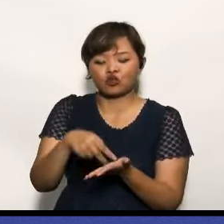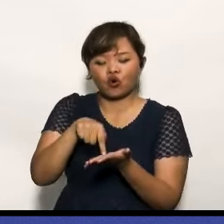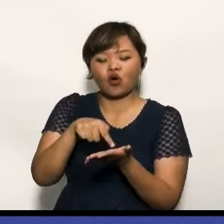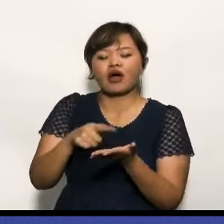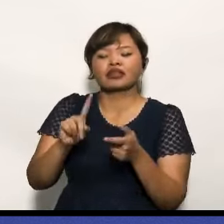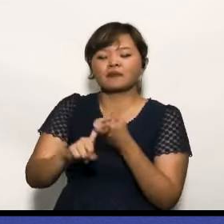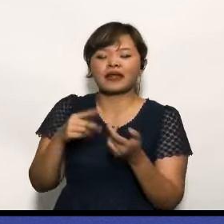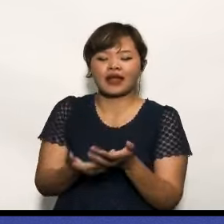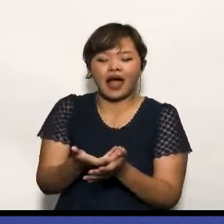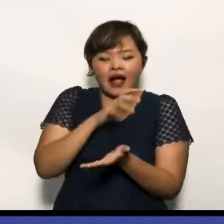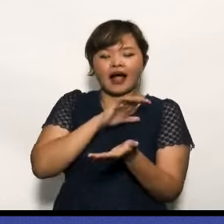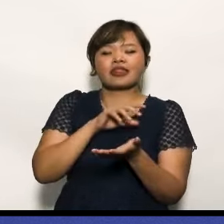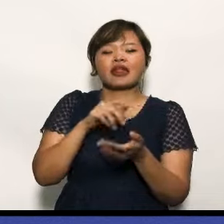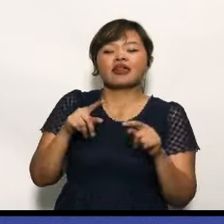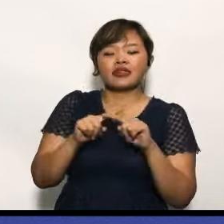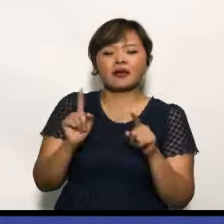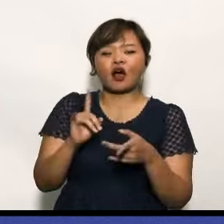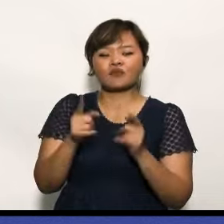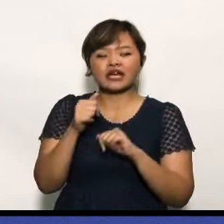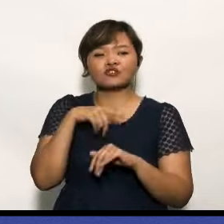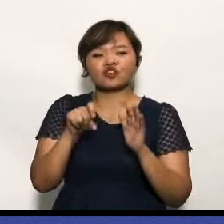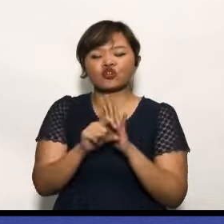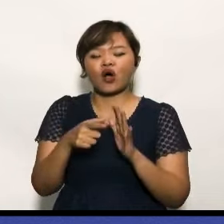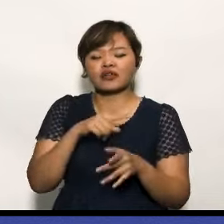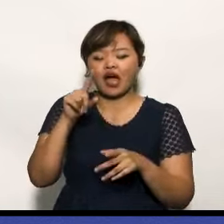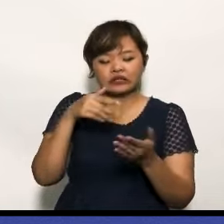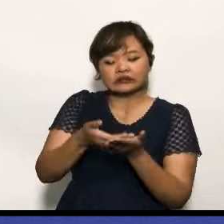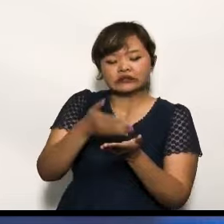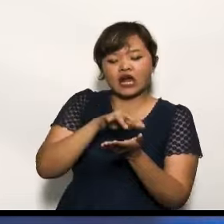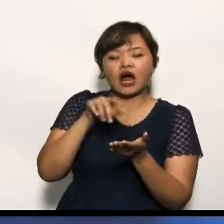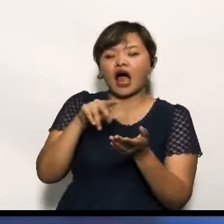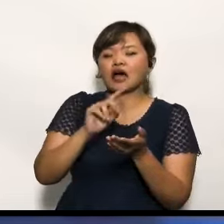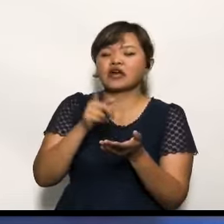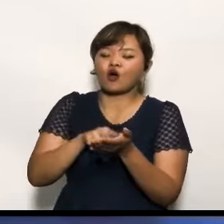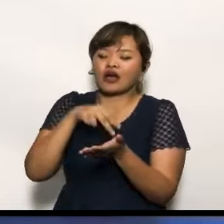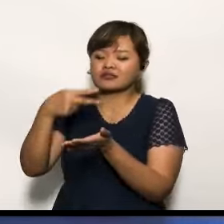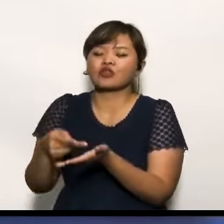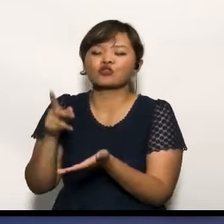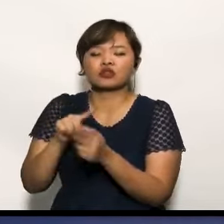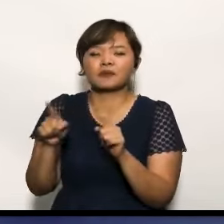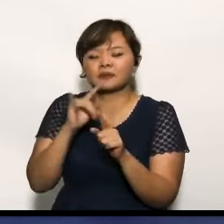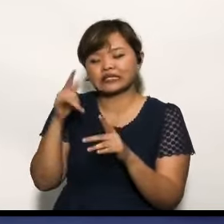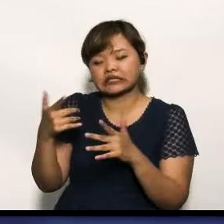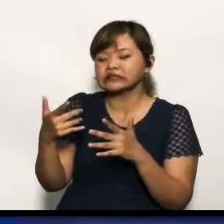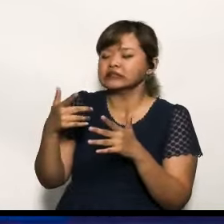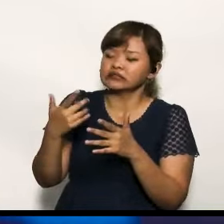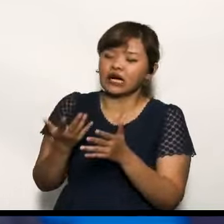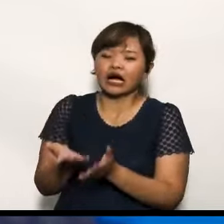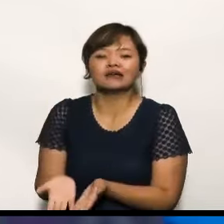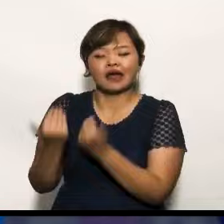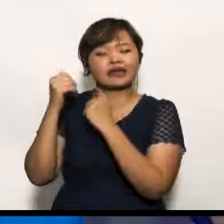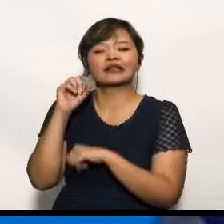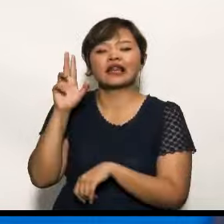why orang yang jatuh yang tidak mempunyai orang lain untuk mengangkatnya. Di grow ini kita ada yang namanya I